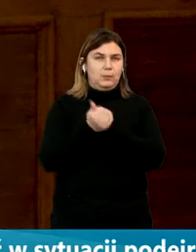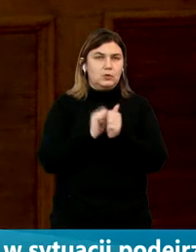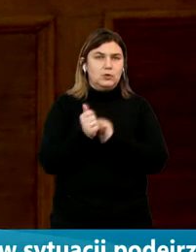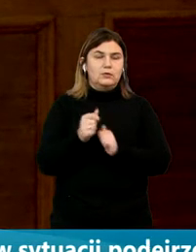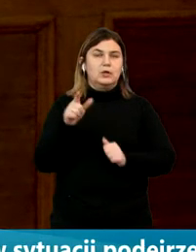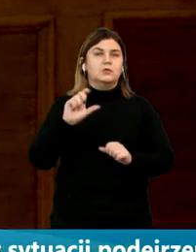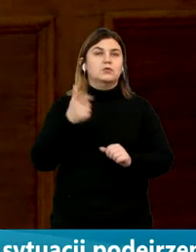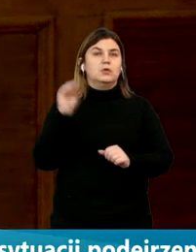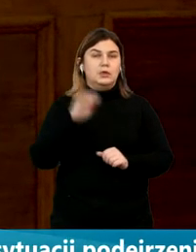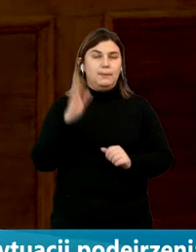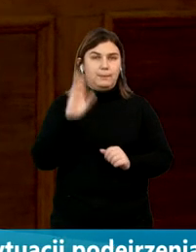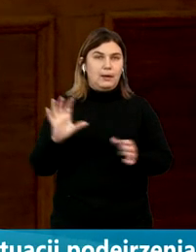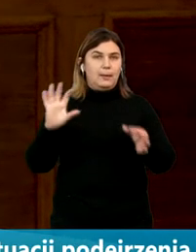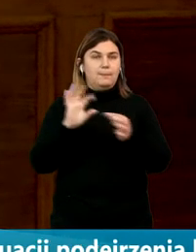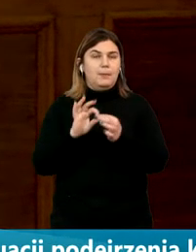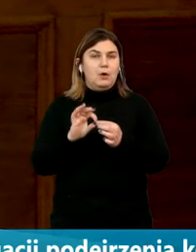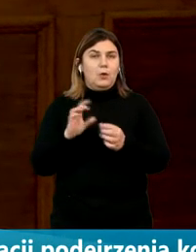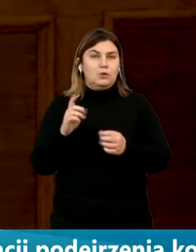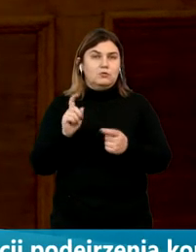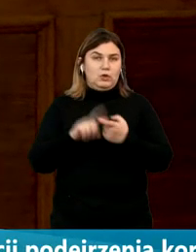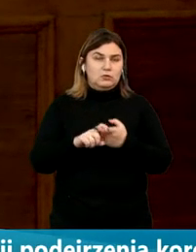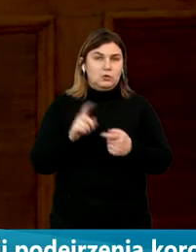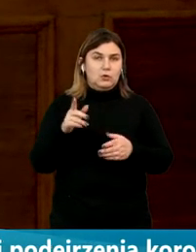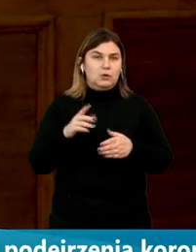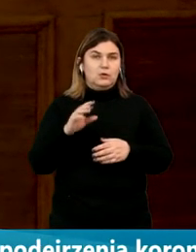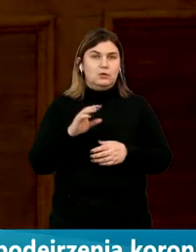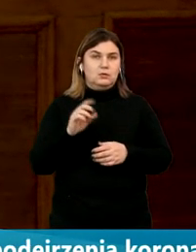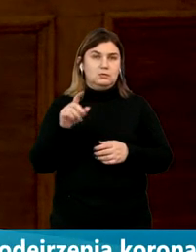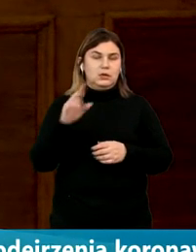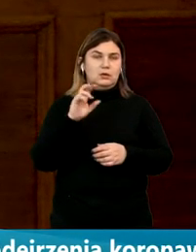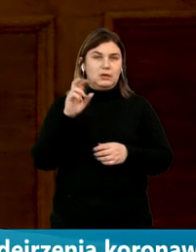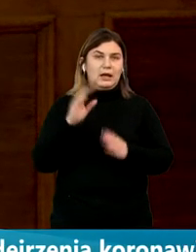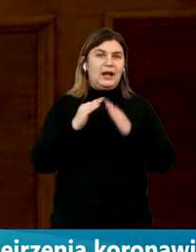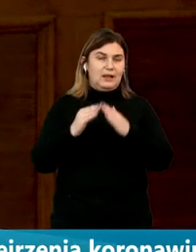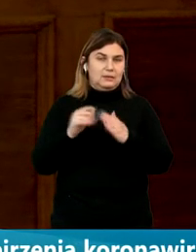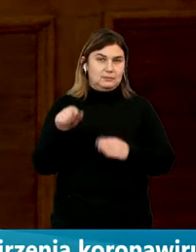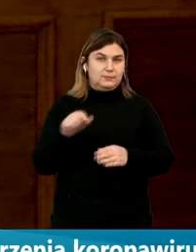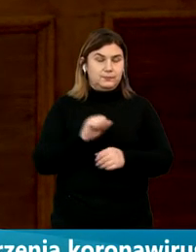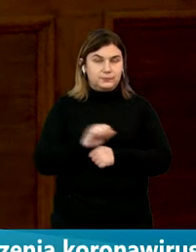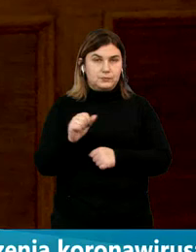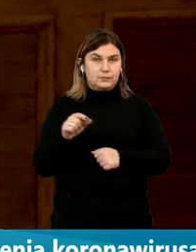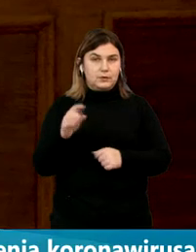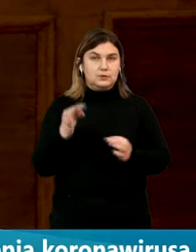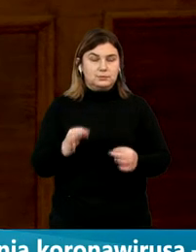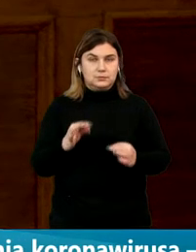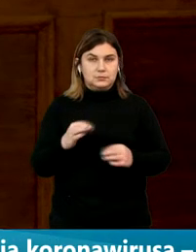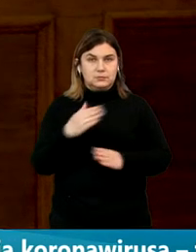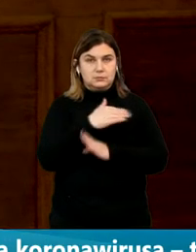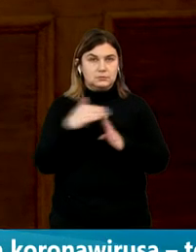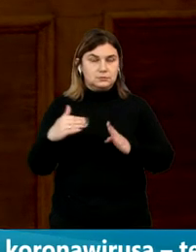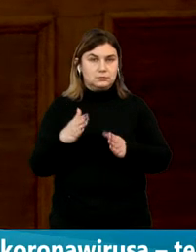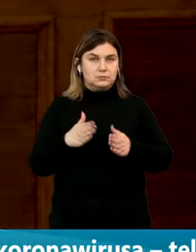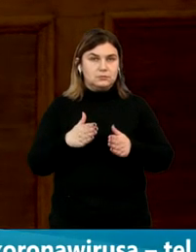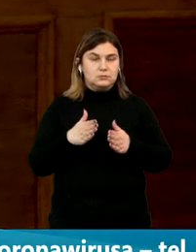będzie działo jeszcze na połączeniu ulicy Soza Boskiego właśnie z halą. W tej chwili dochodzimy do połowy tej trasy,